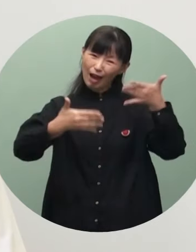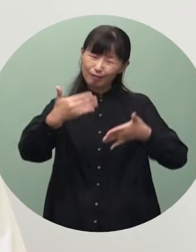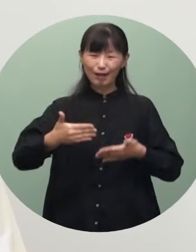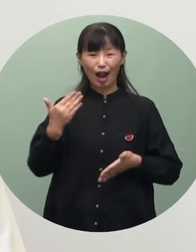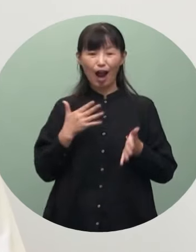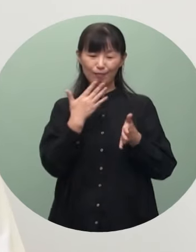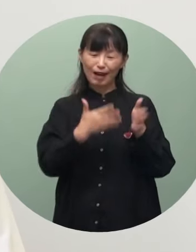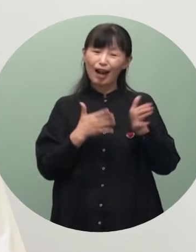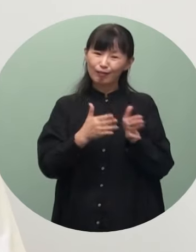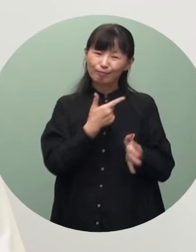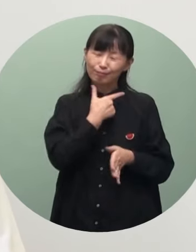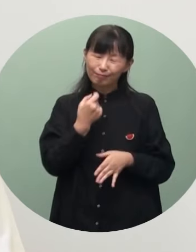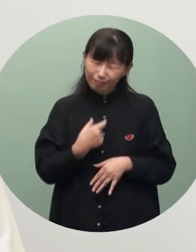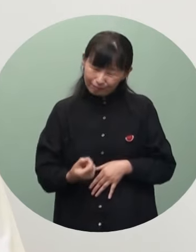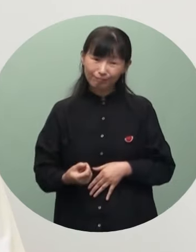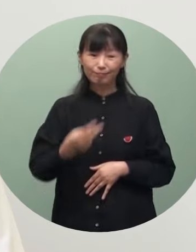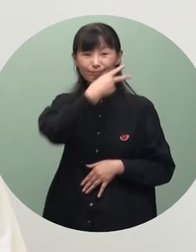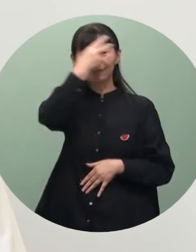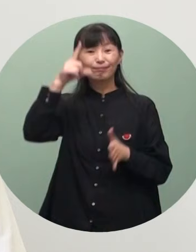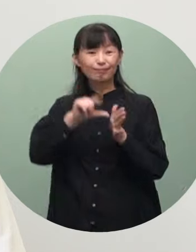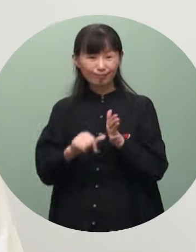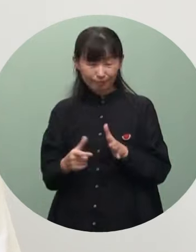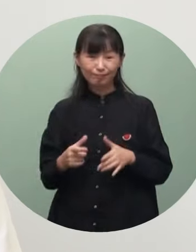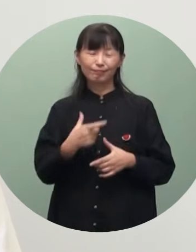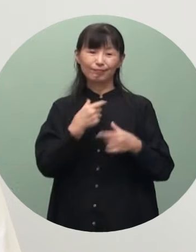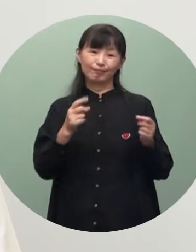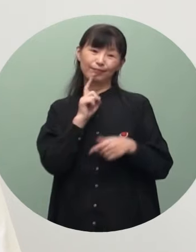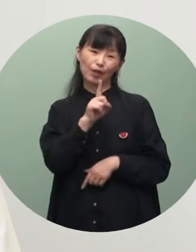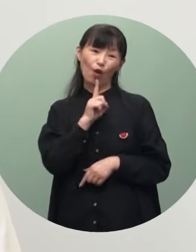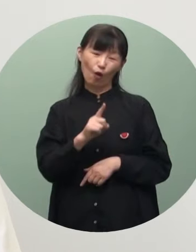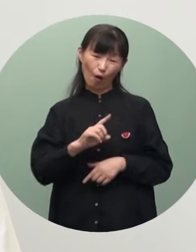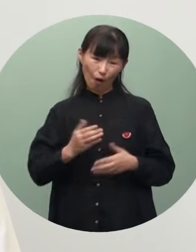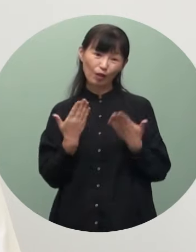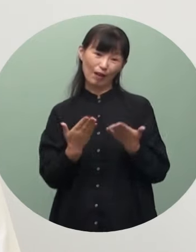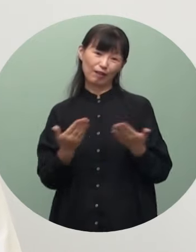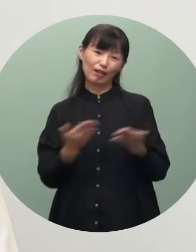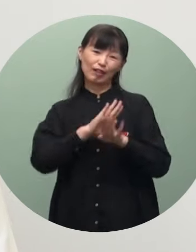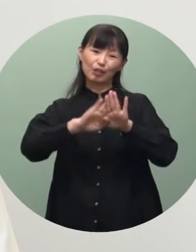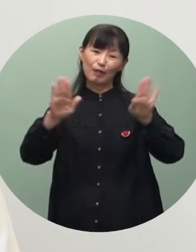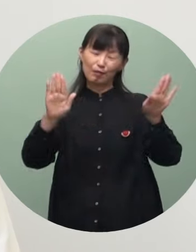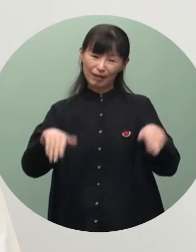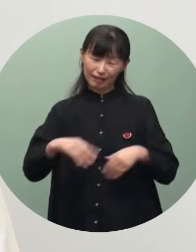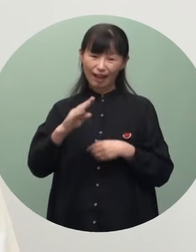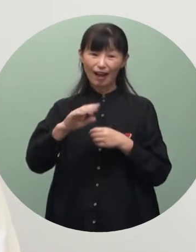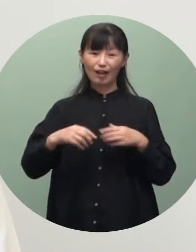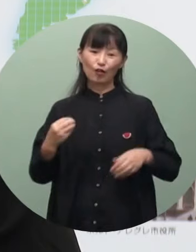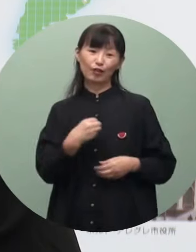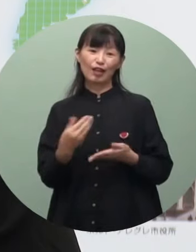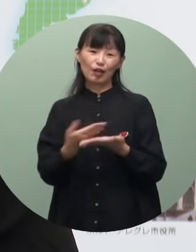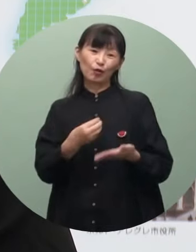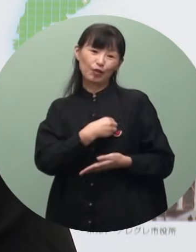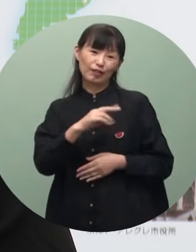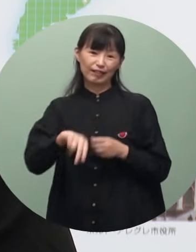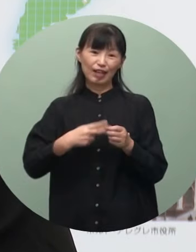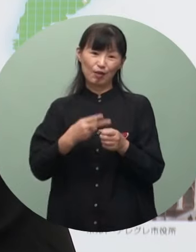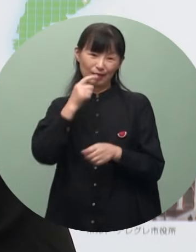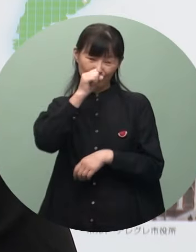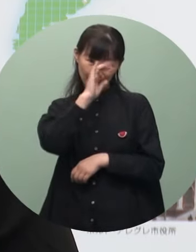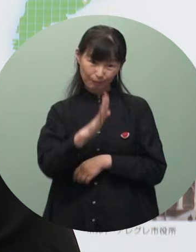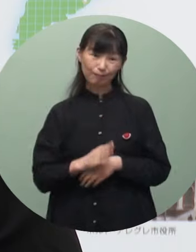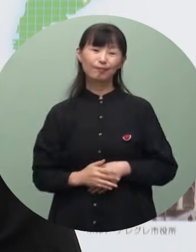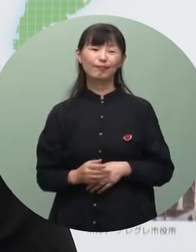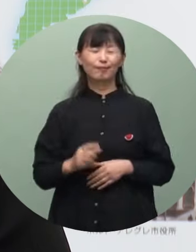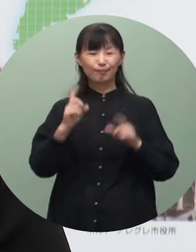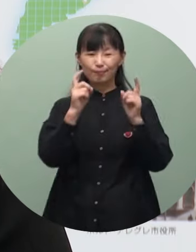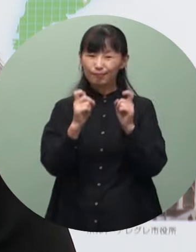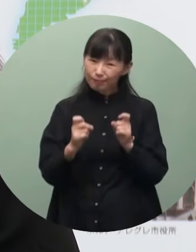高校時代から日本語を勉強始めました。今年で国際交流員2年目です。よろしくお願いします。 Bonjour、 マ